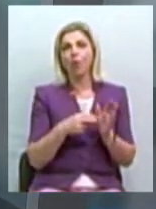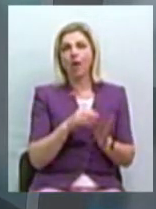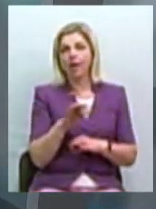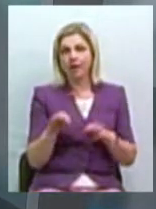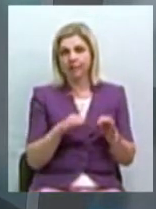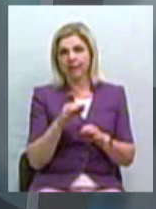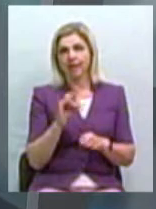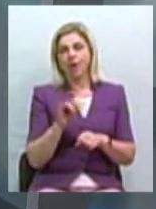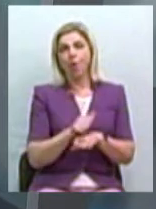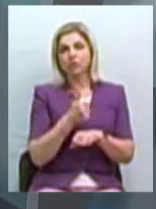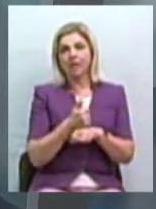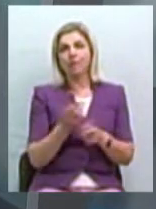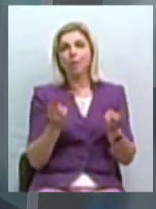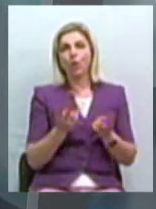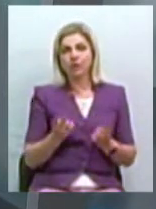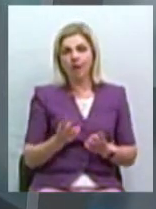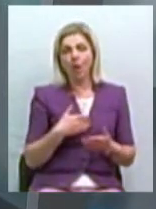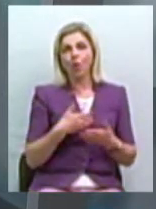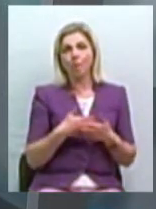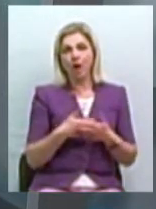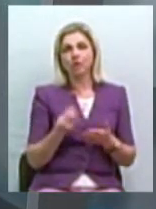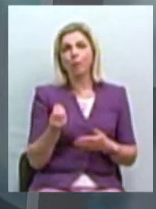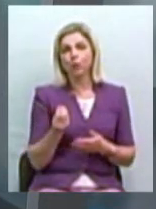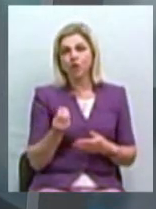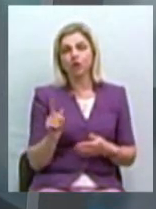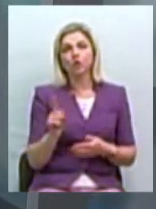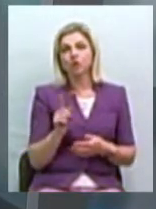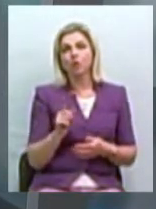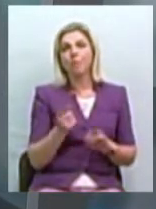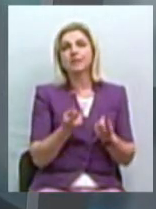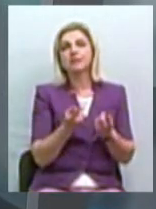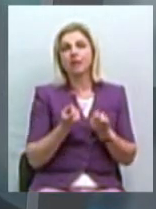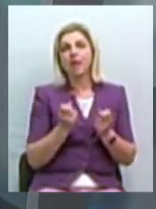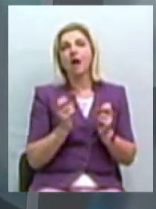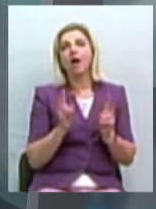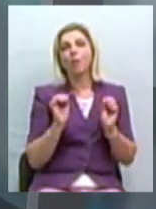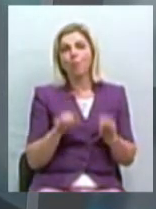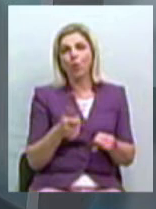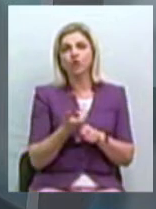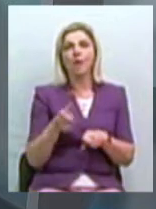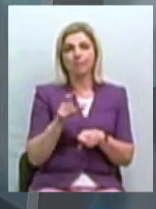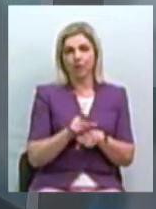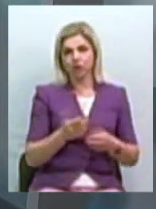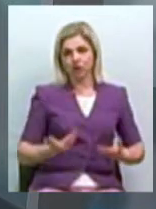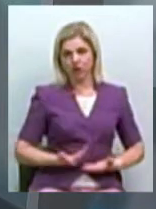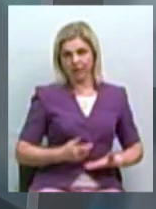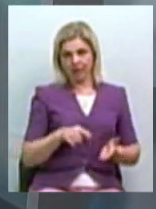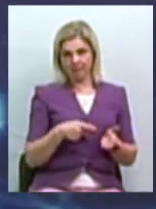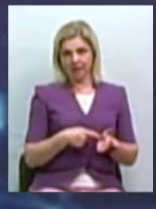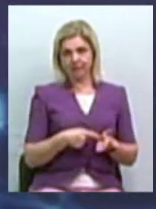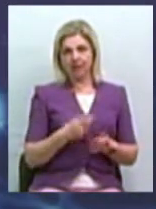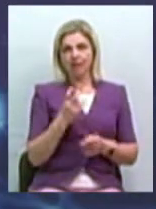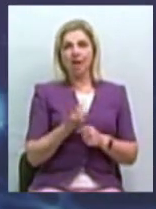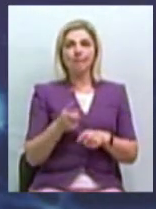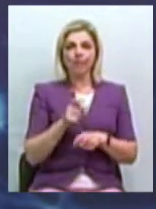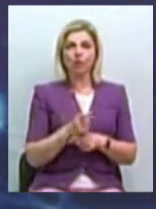основна потреба громадського бюджету, ідея для того, щоб залучити якомога більше жителів міста. Тобто це збільшення